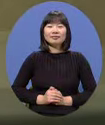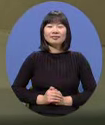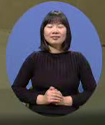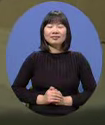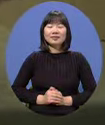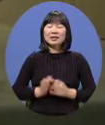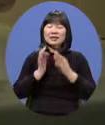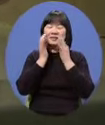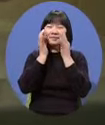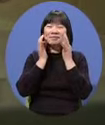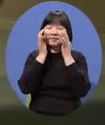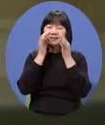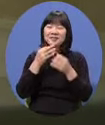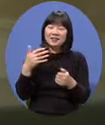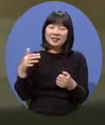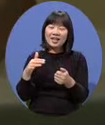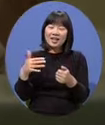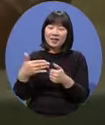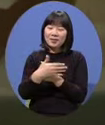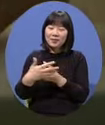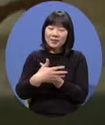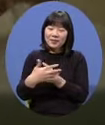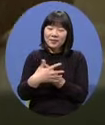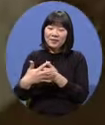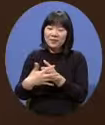구석구석 정성껏 닦아주고